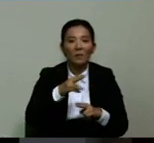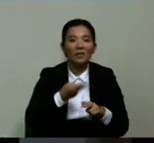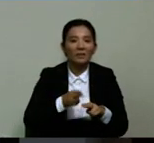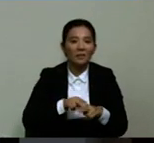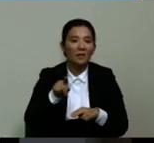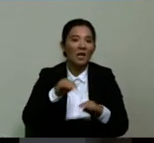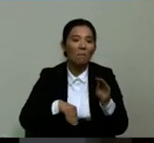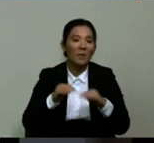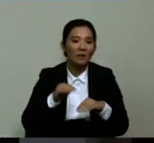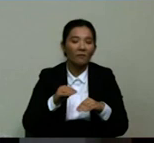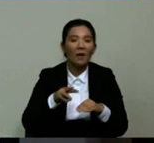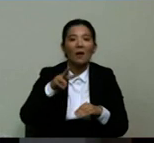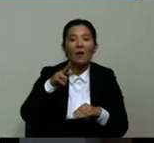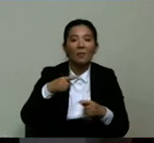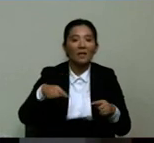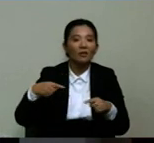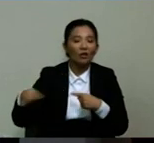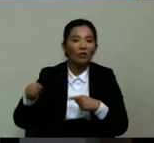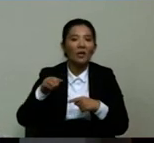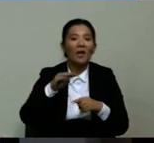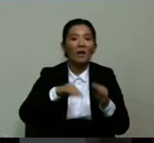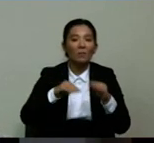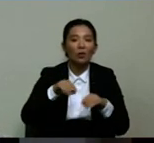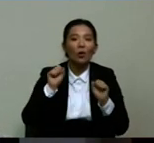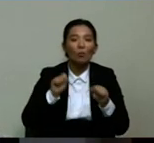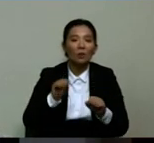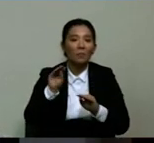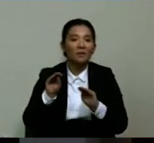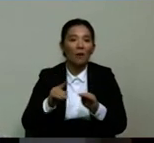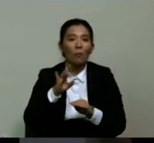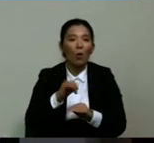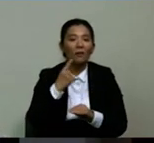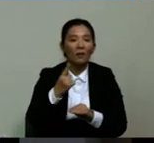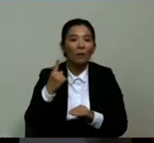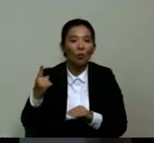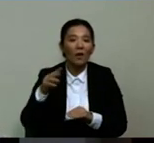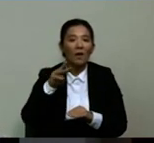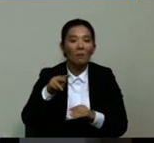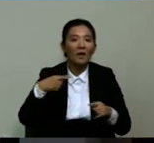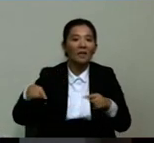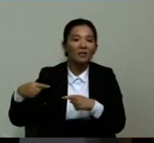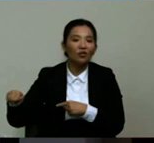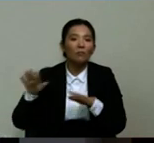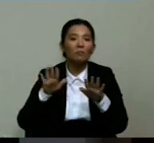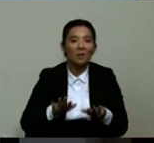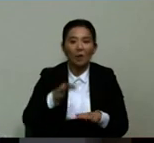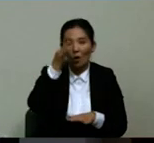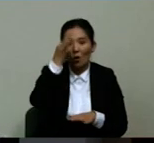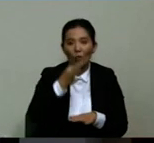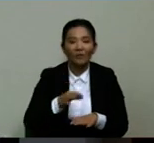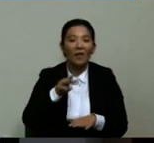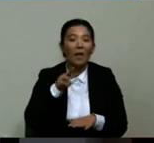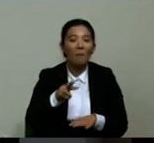элементов. N различных элементов можно расставить по одному на n различных мест, ровно